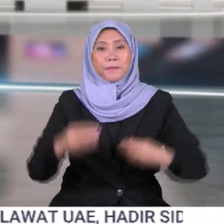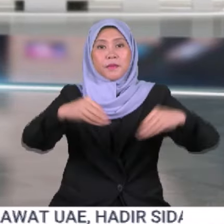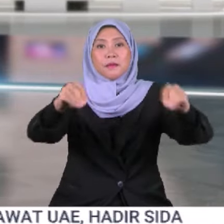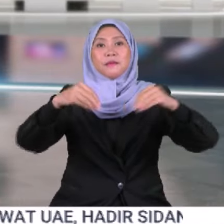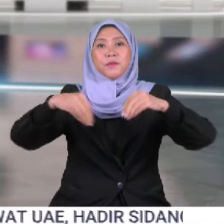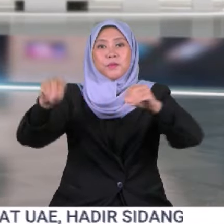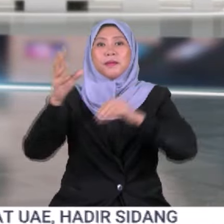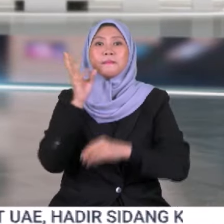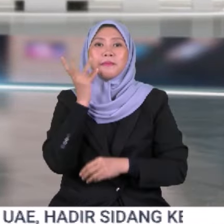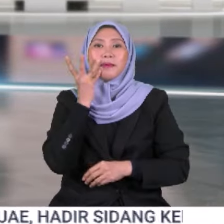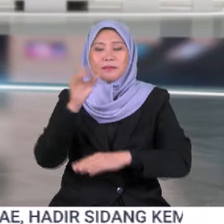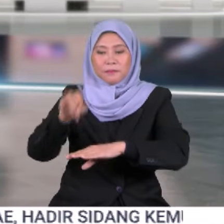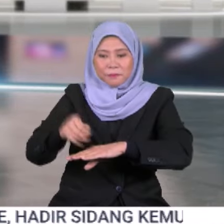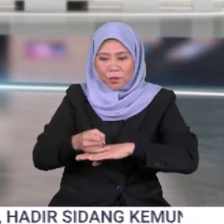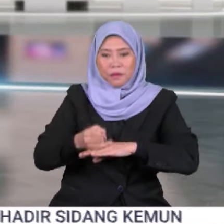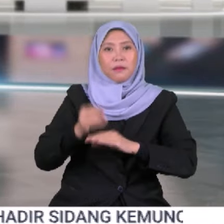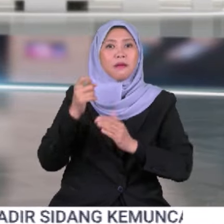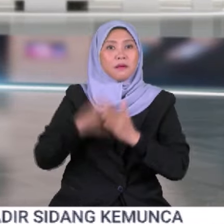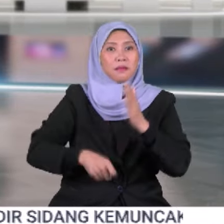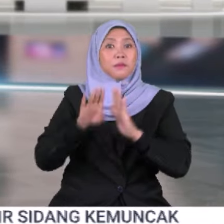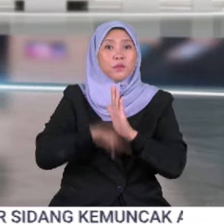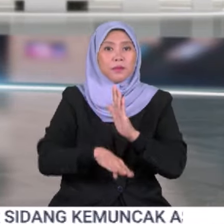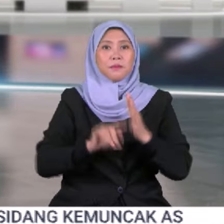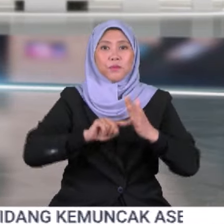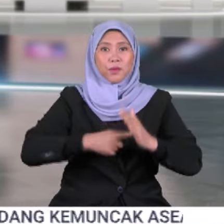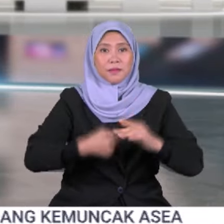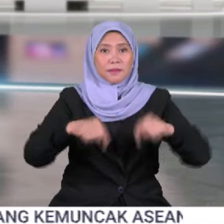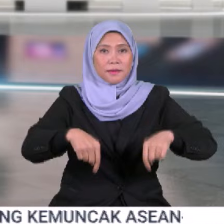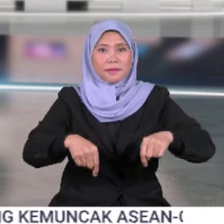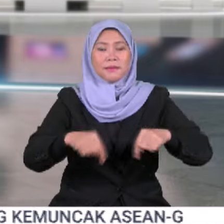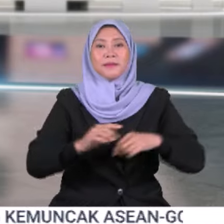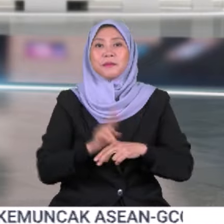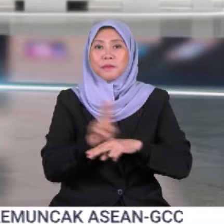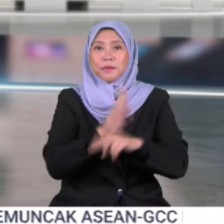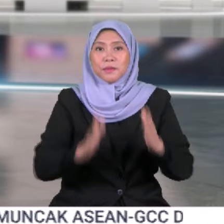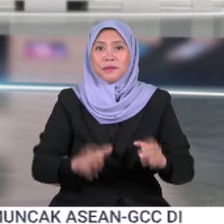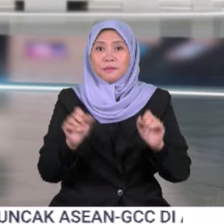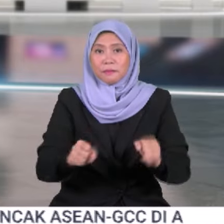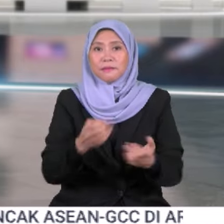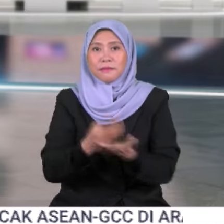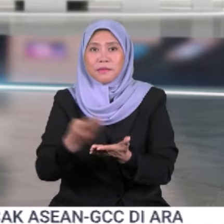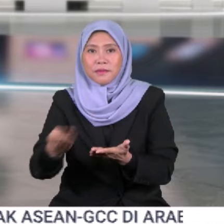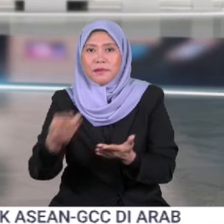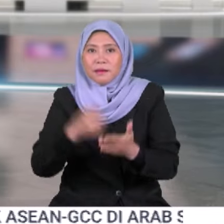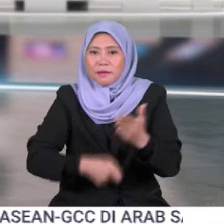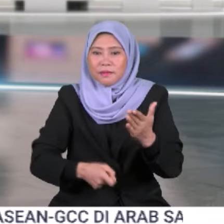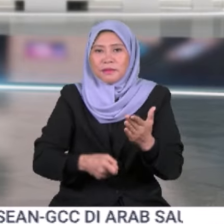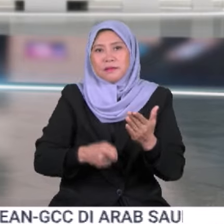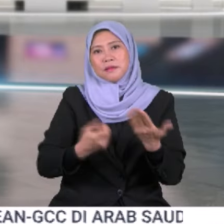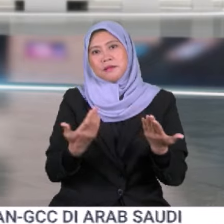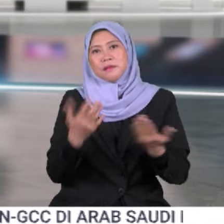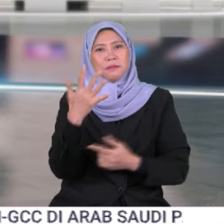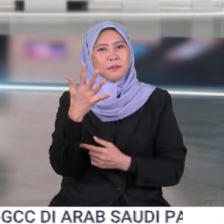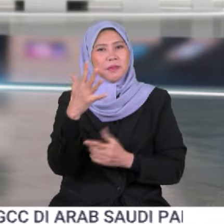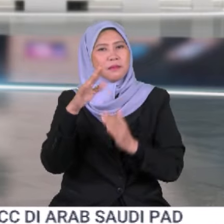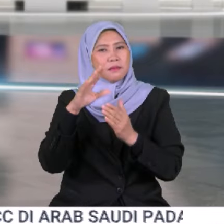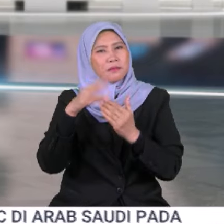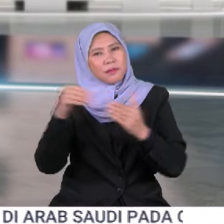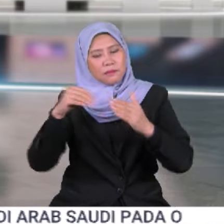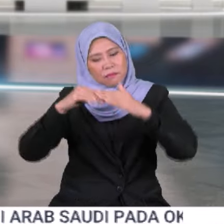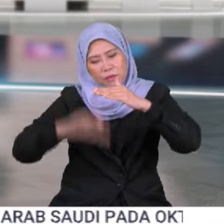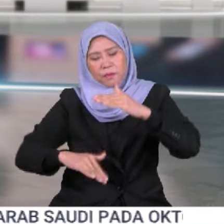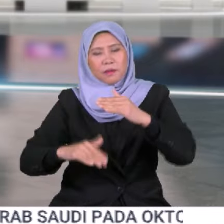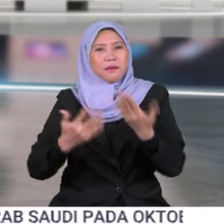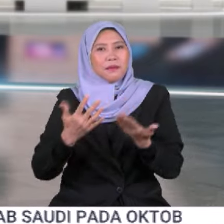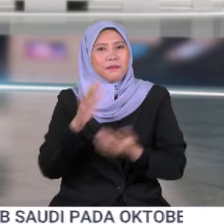Jualan beras import pada harga Rahmah bermula hari ini. Pengguna boleh mendapatnya pada harga tidak melebihi RM15 untuk